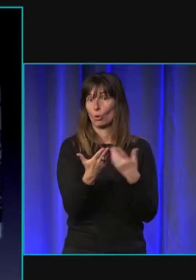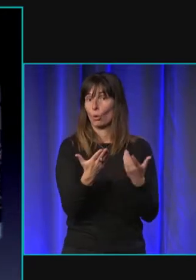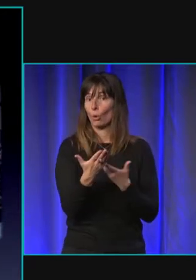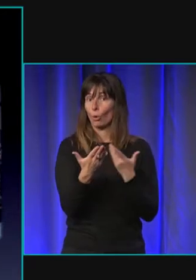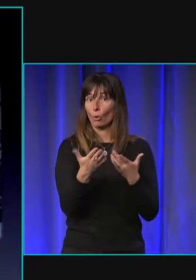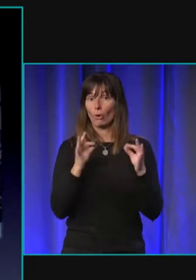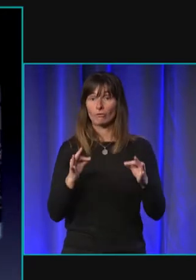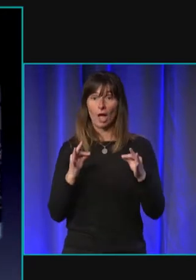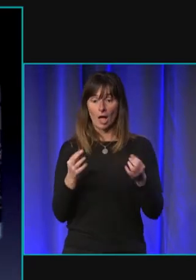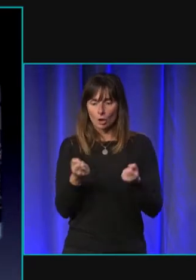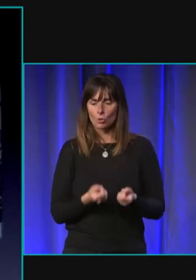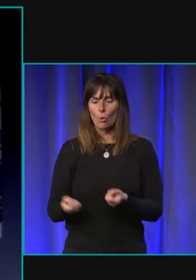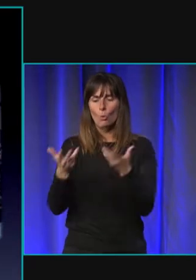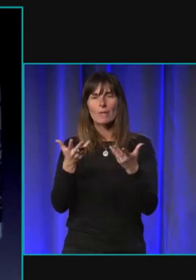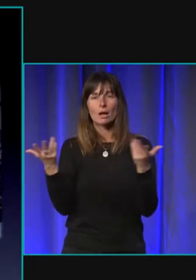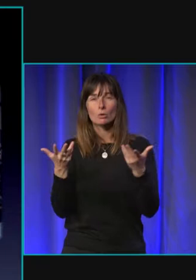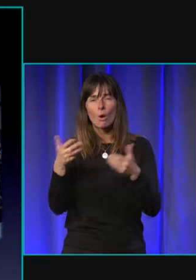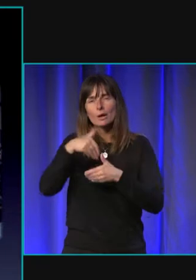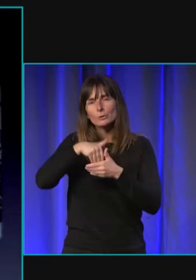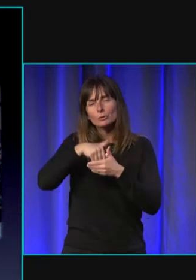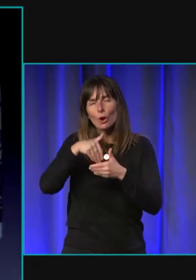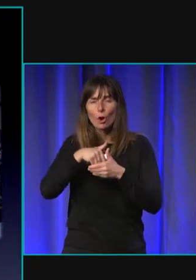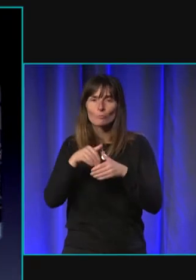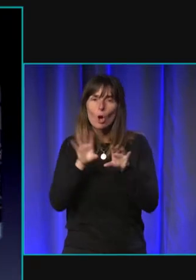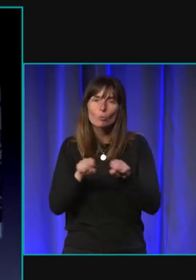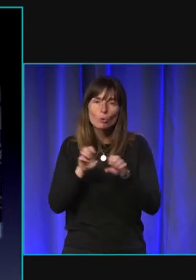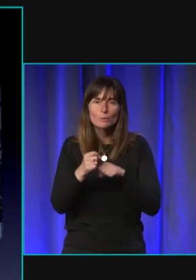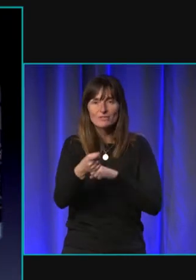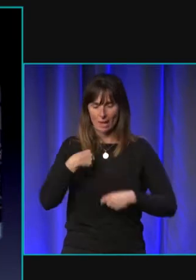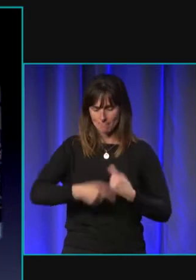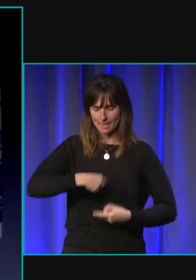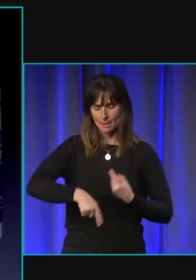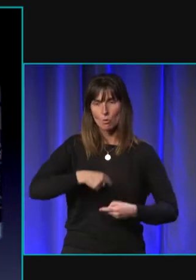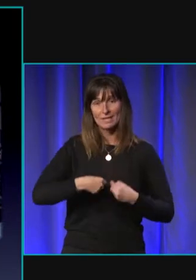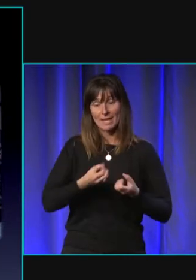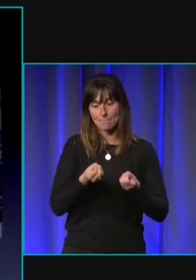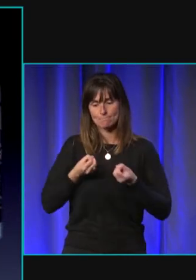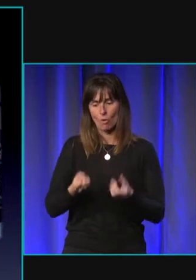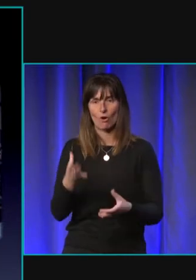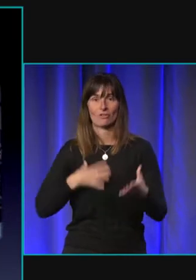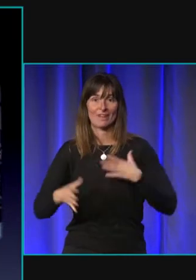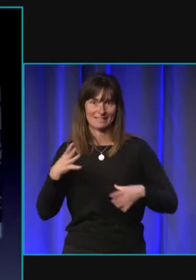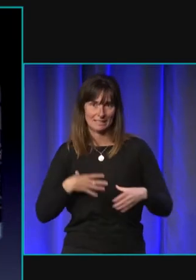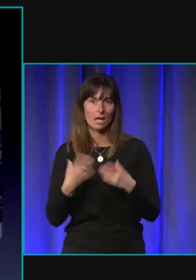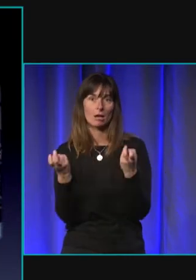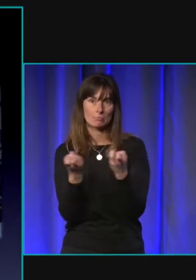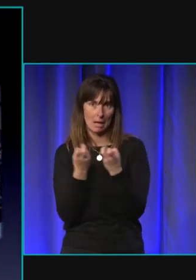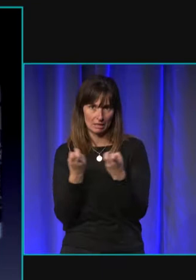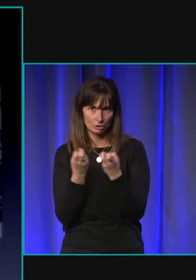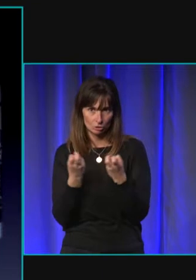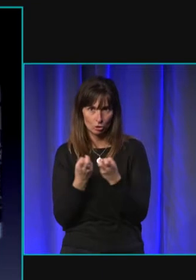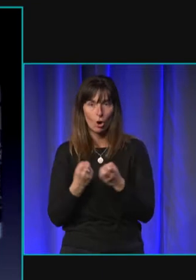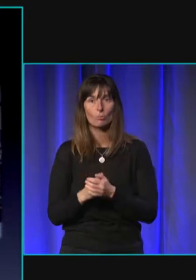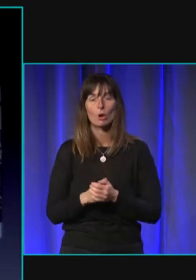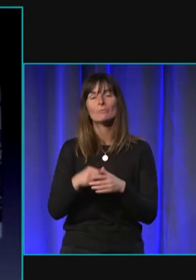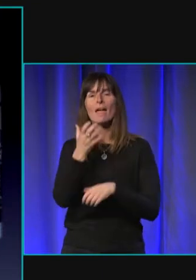pour quantifier en fait l'accumulation des produits métaboliques qui sont à l'origine de la fatigue. Et parmi ces produits-là, vous avez